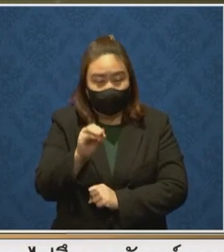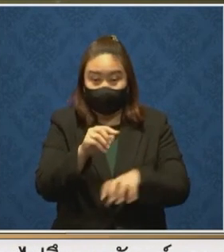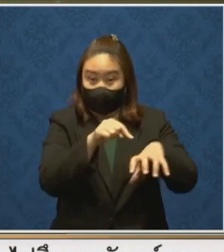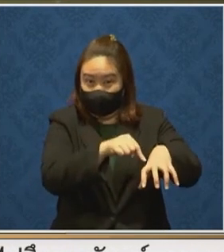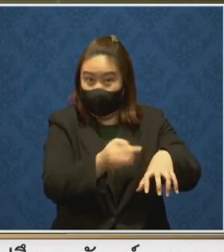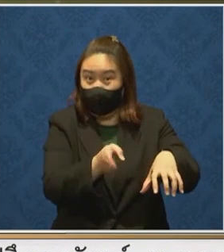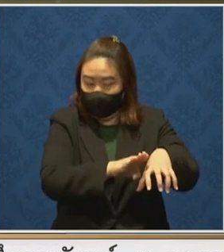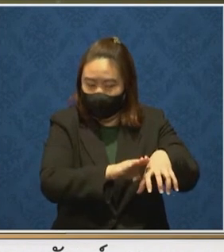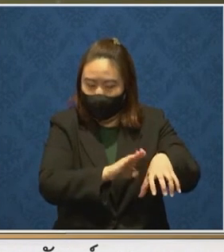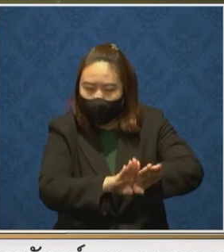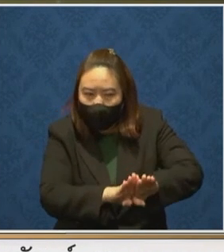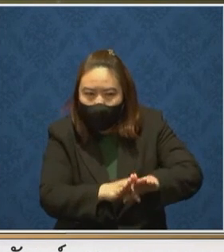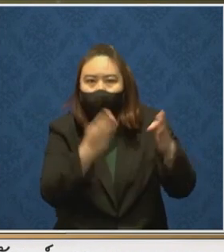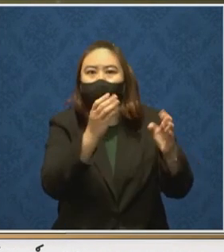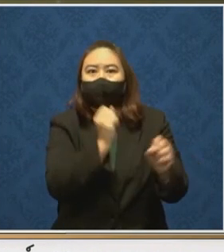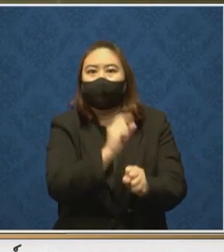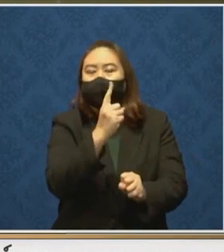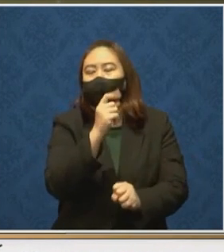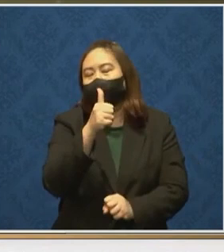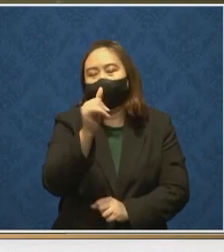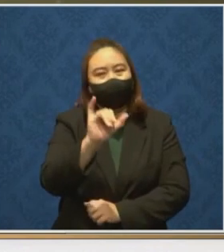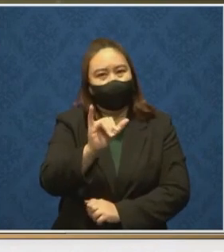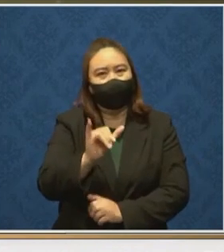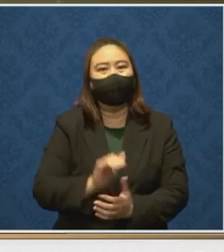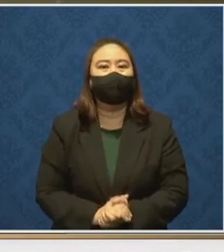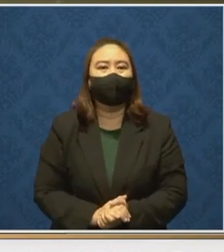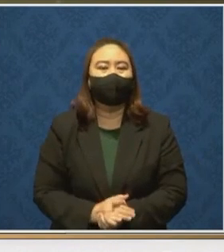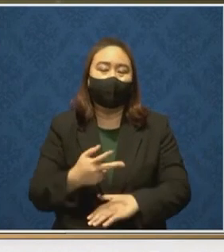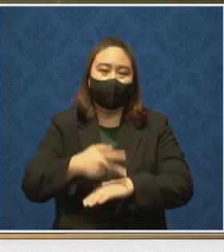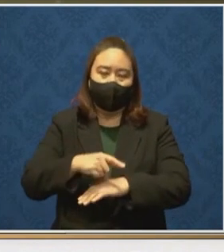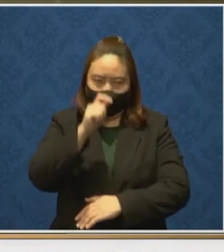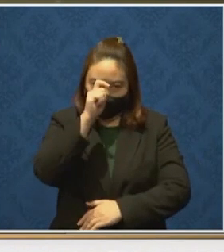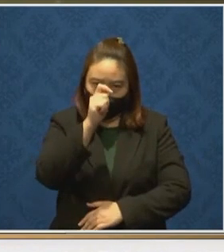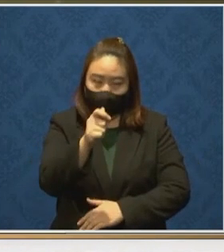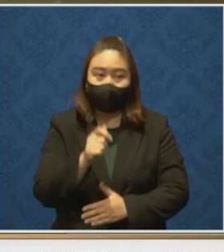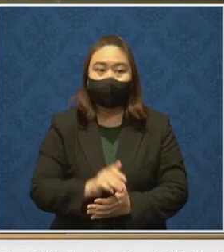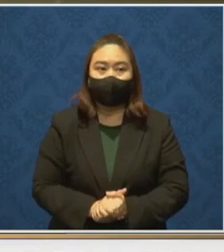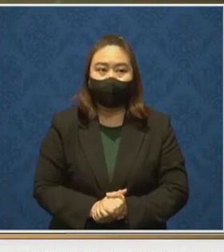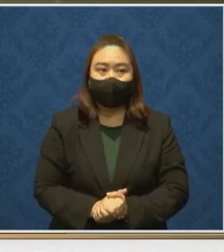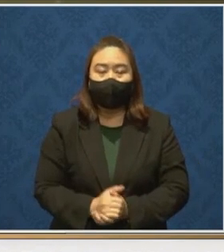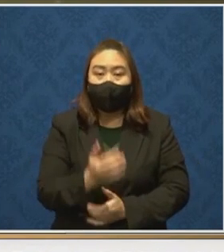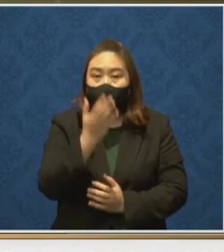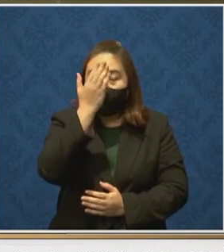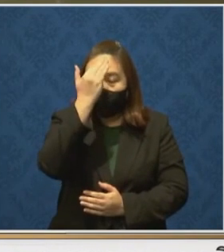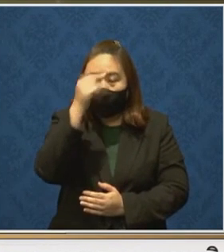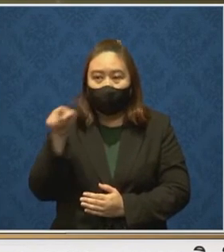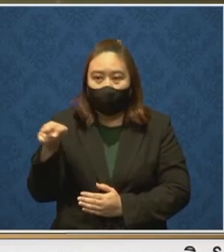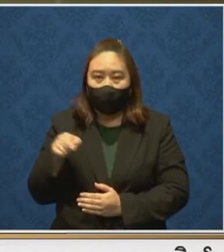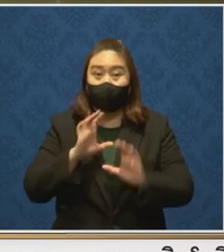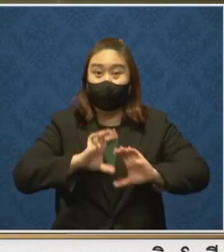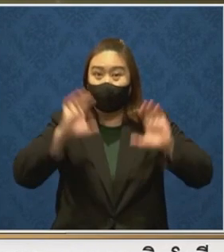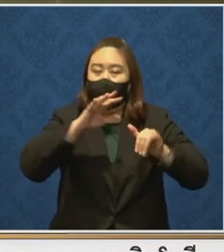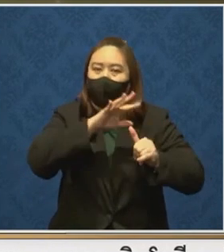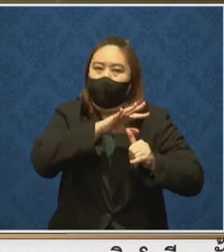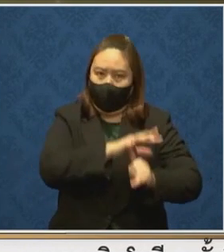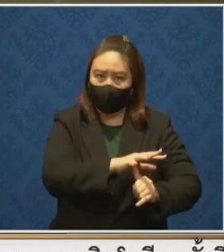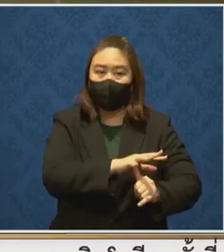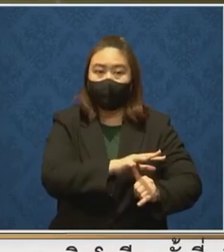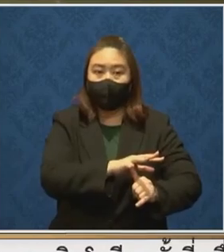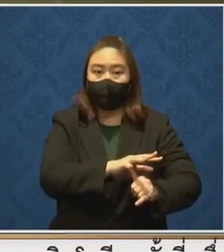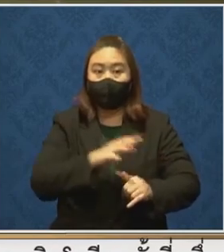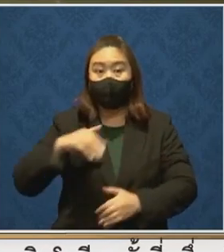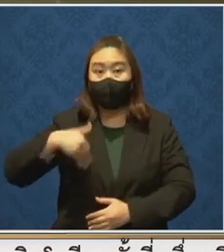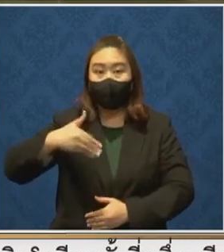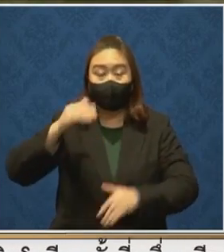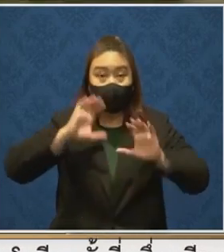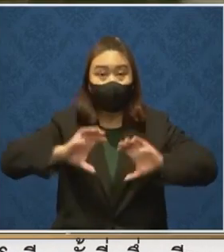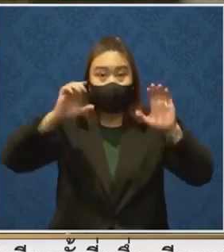มาดำเนนการได้อกครั้งท่ประทานทขอรเพราะเขาขี่คอรัฐบาลอยู่แบนี้ต่มารัฐบาล